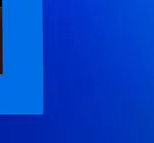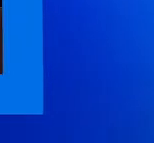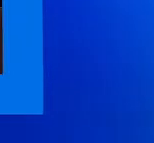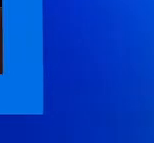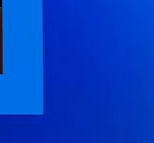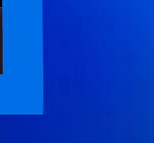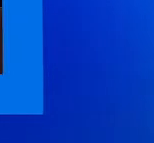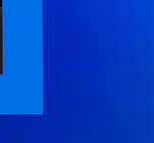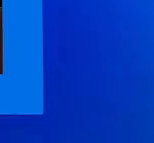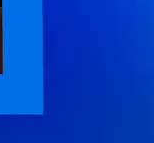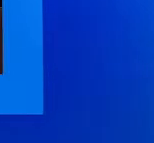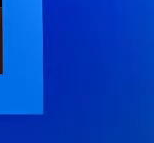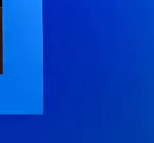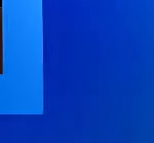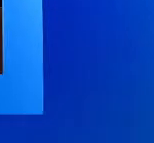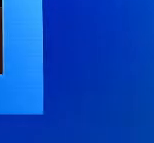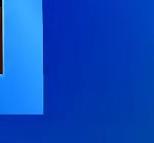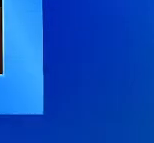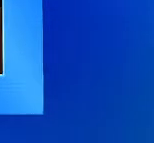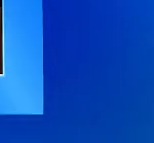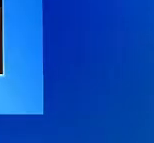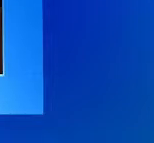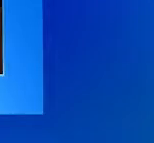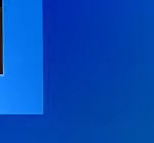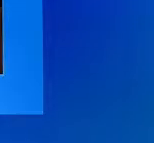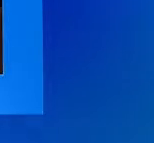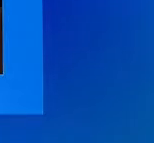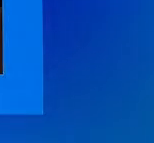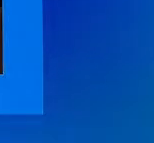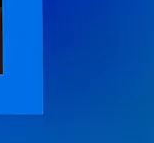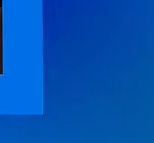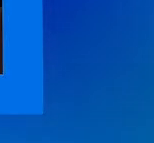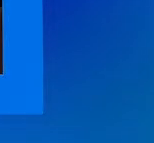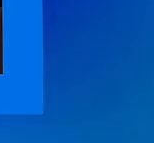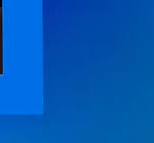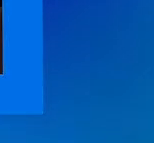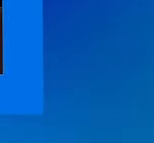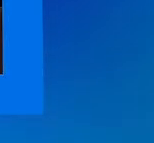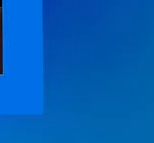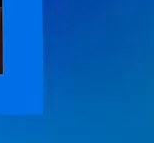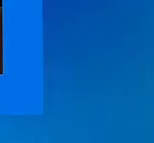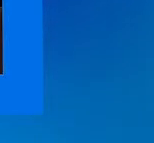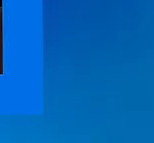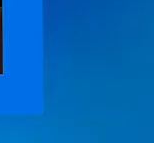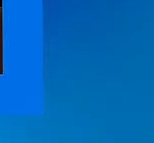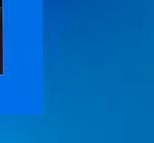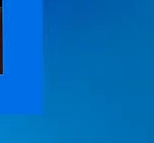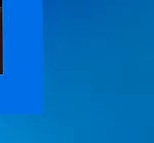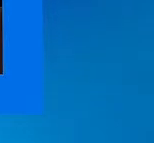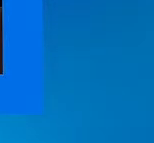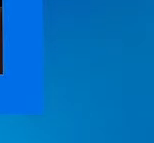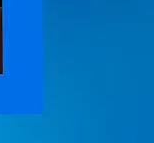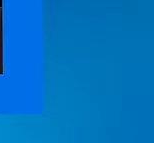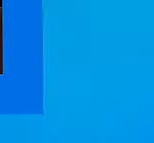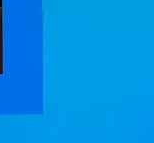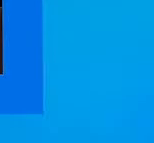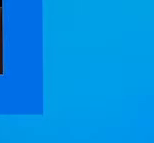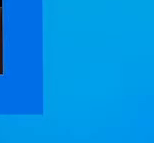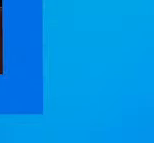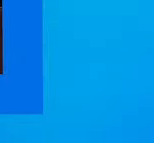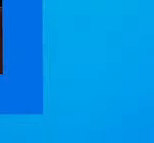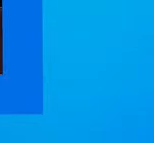Jésus il y aura de paix sécurité dans notre nation nous voyagerons avec